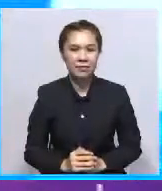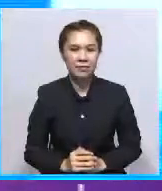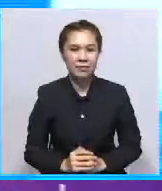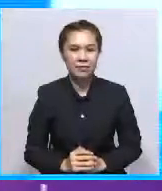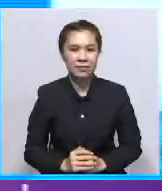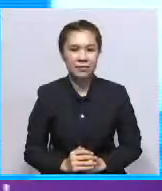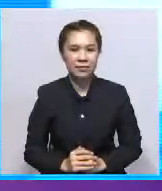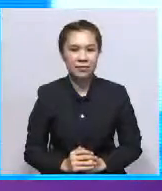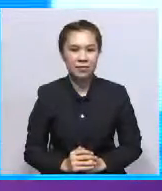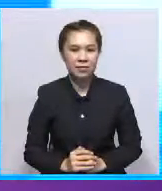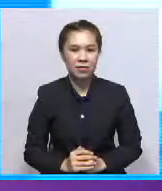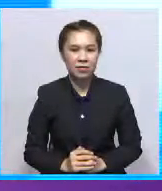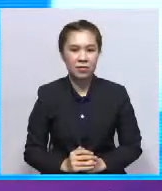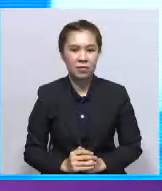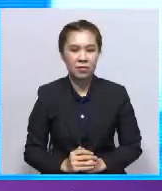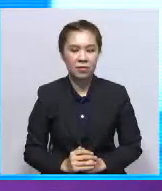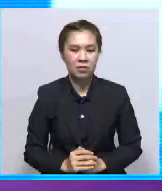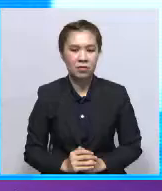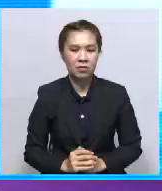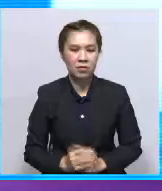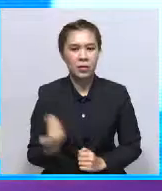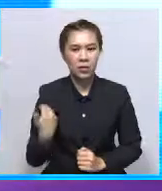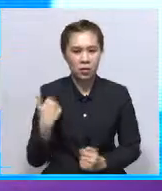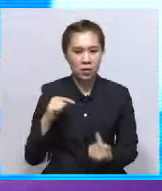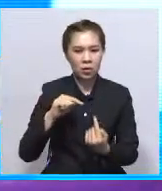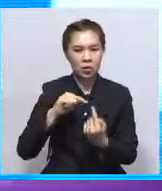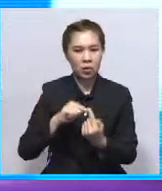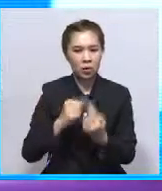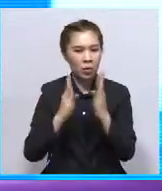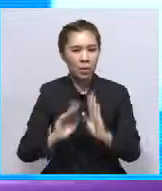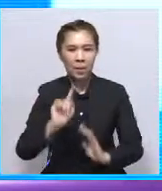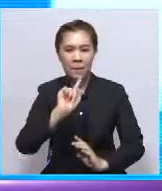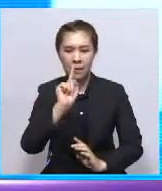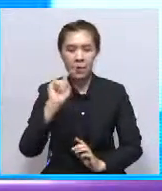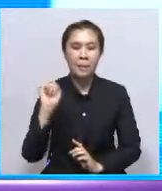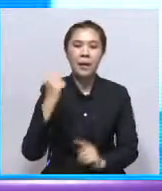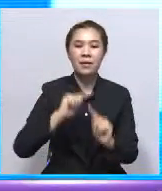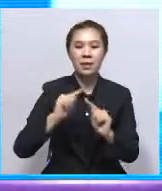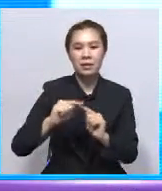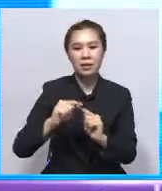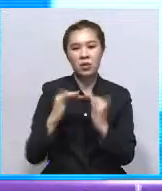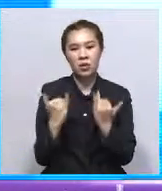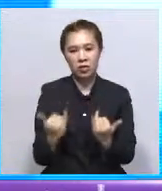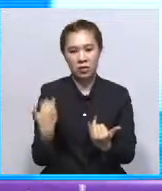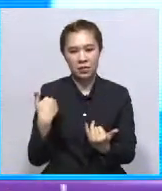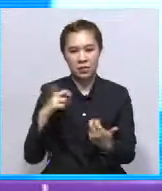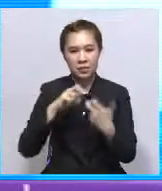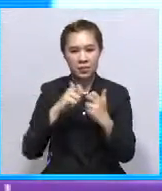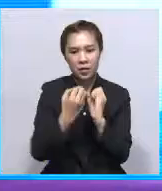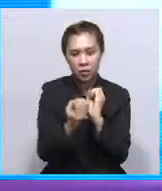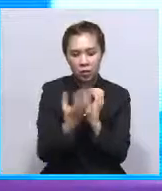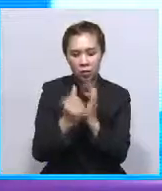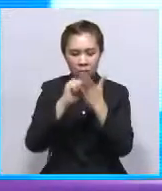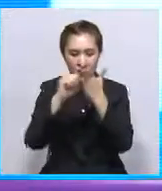อย่างไรก็ตามสภาวะภัยคุกคามในรูปแบบใหม่ที่เกิดขึ้นในโลกปัจจุบันนะครับก็ทำให้เกิดมีความ